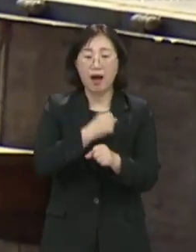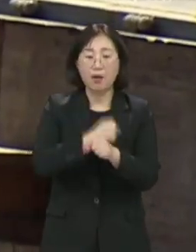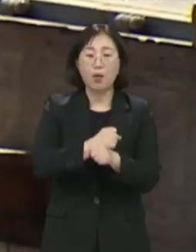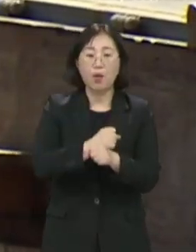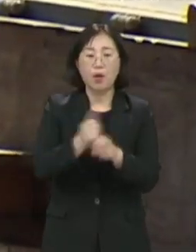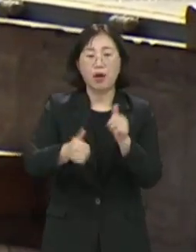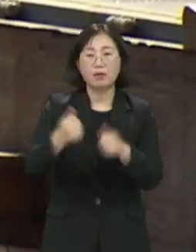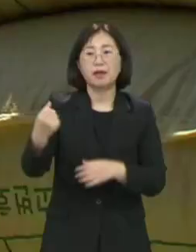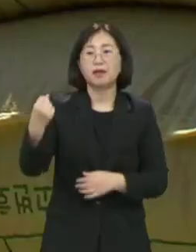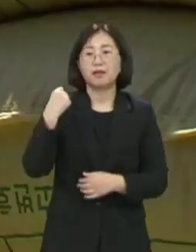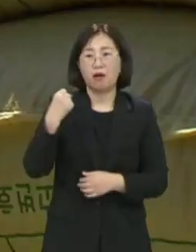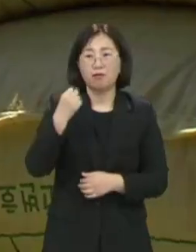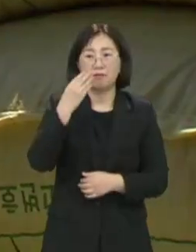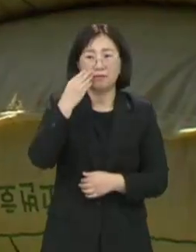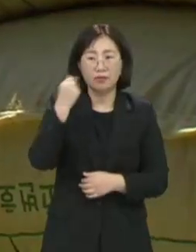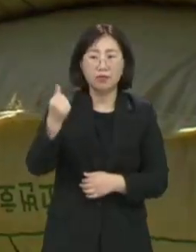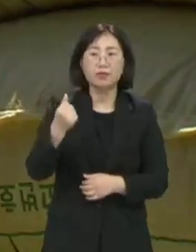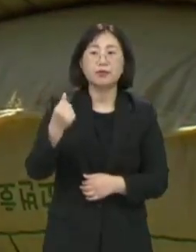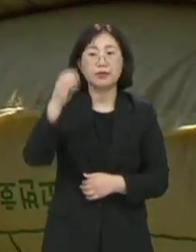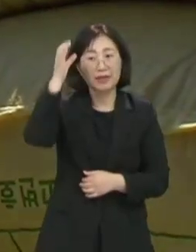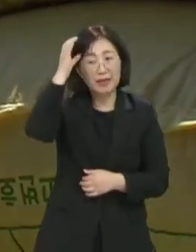경쟁력이 강화될 것으로 기대됩니다